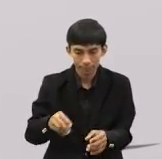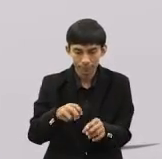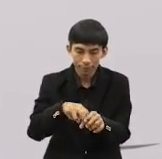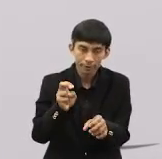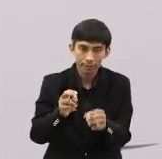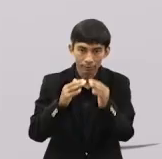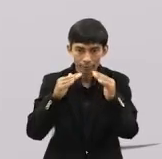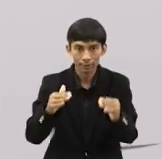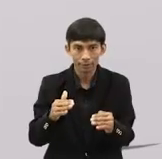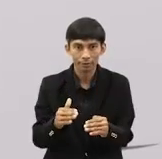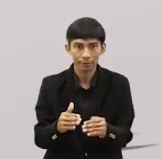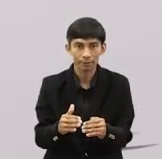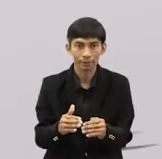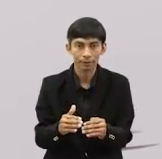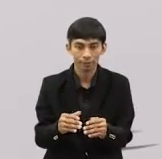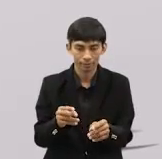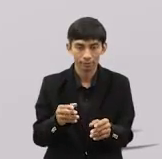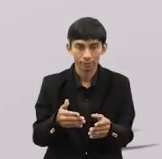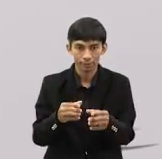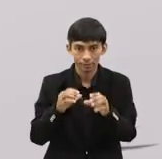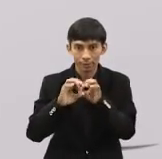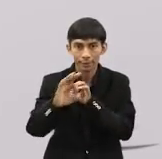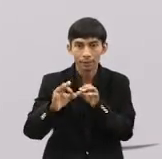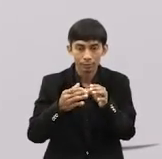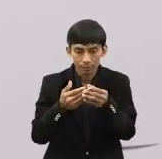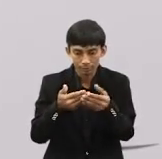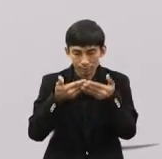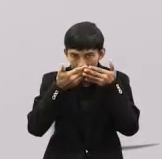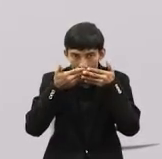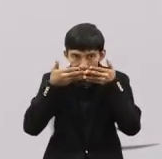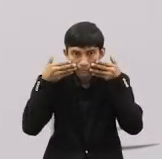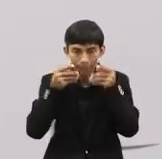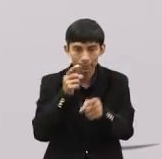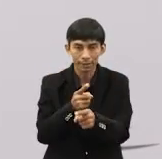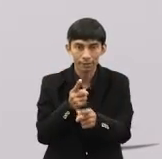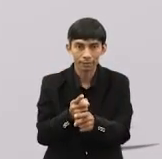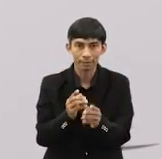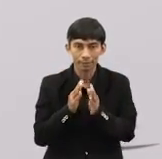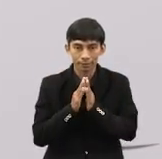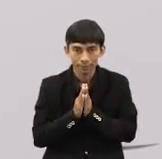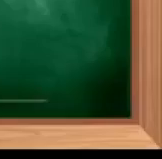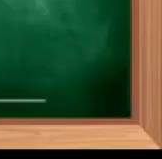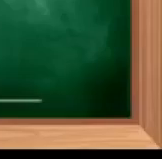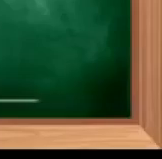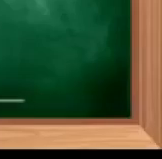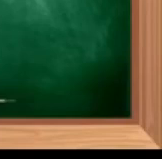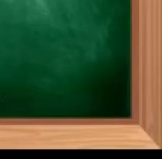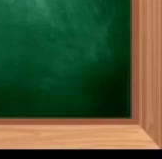chân từ ngái cho con bẹ ma ở bàn trầm trừ phòng chà ở con